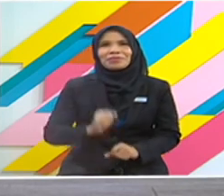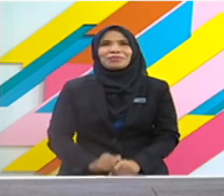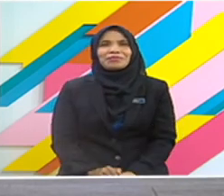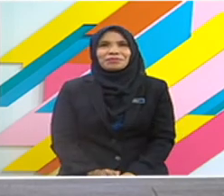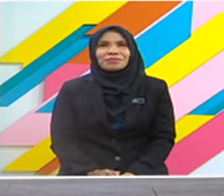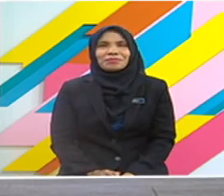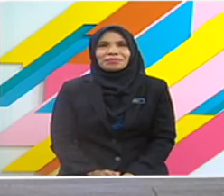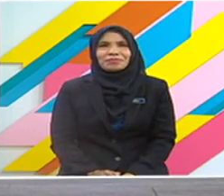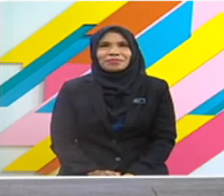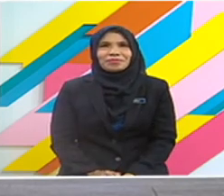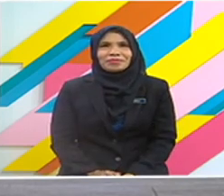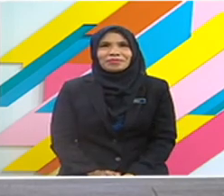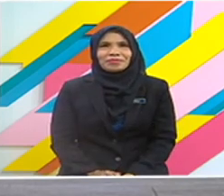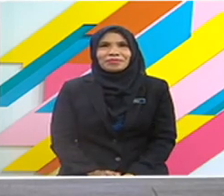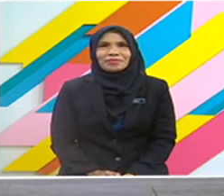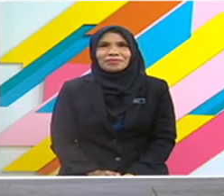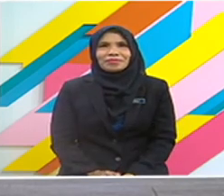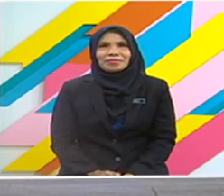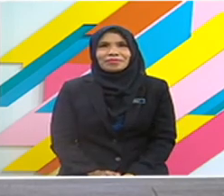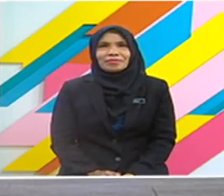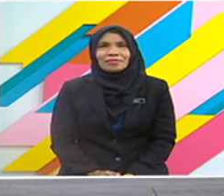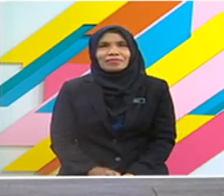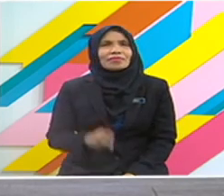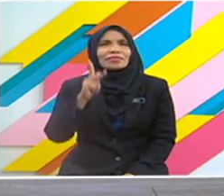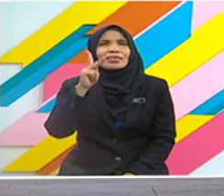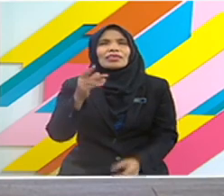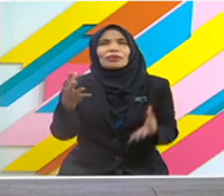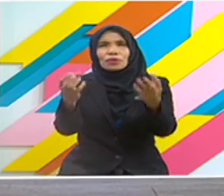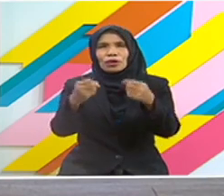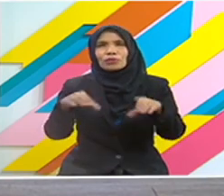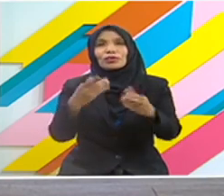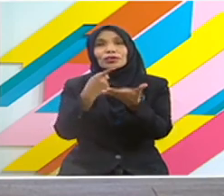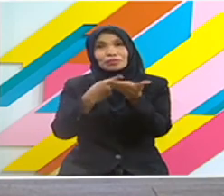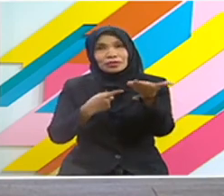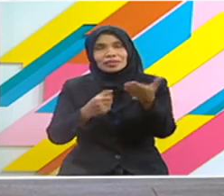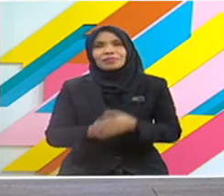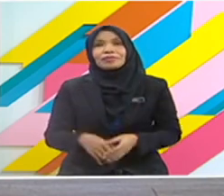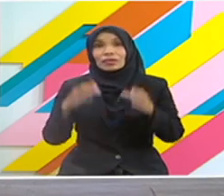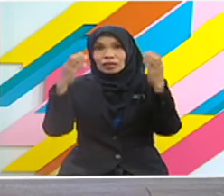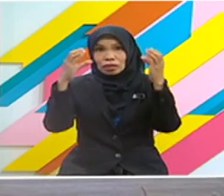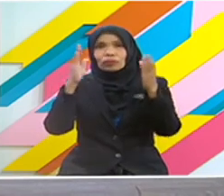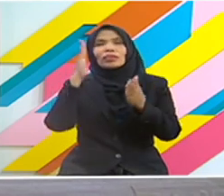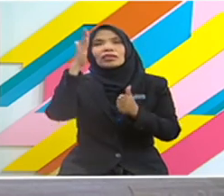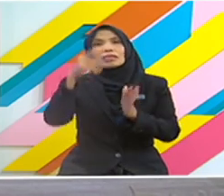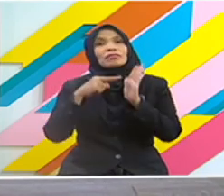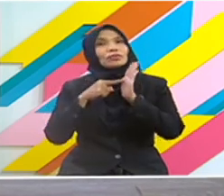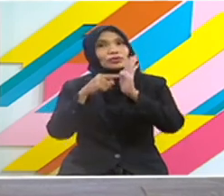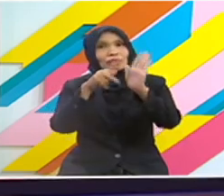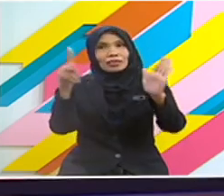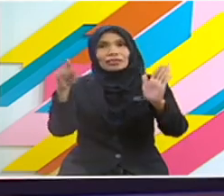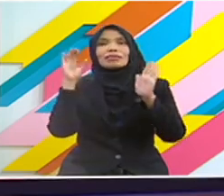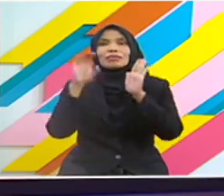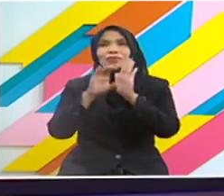Boleh sangat. Okey, untuk apa yang Kak Rina ni, nak buat ni? Okey, Cikgu Su akan tunjukkan gambar organ deria yang telah